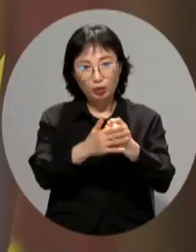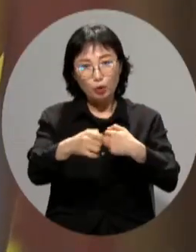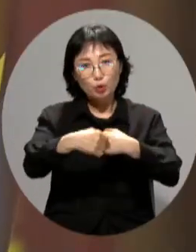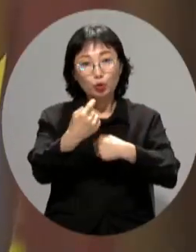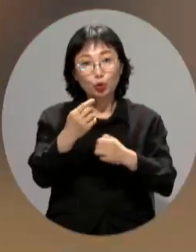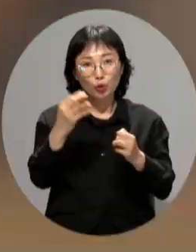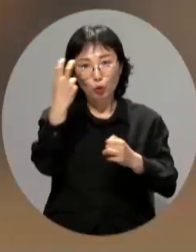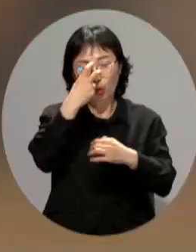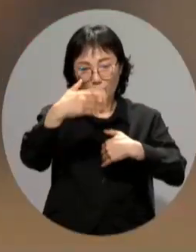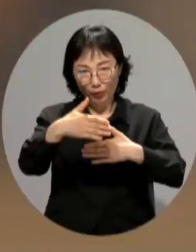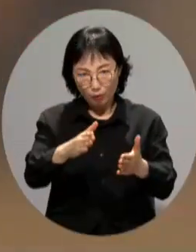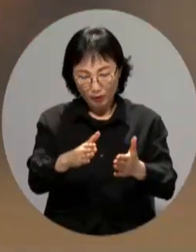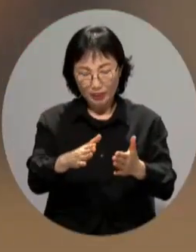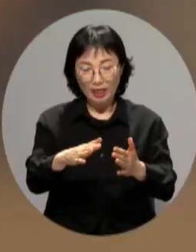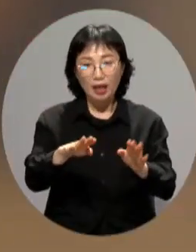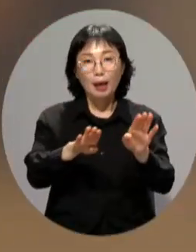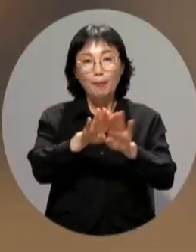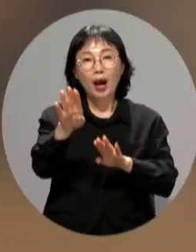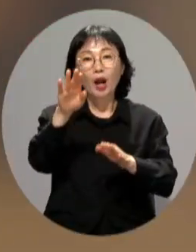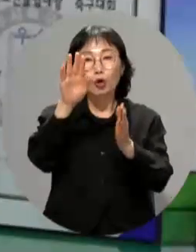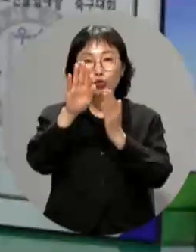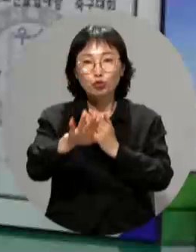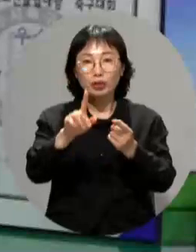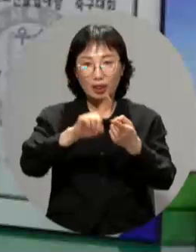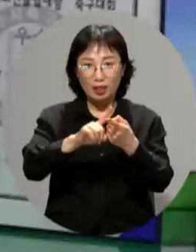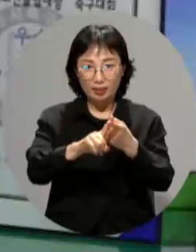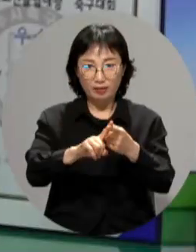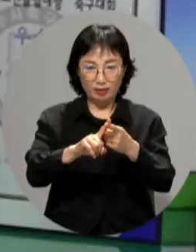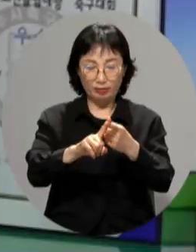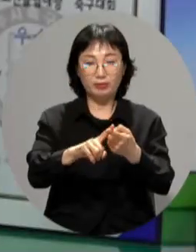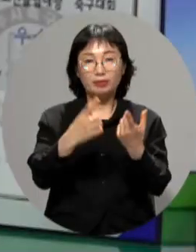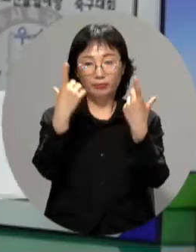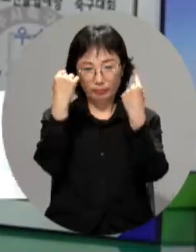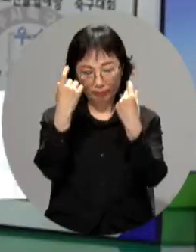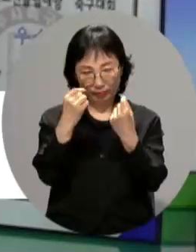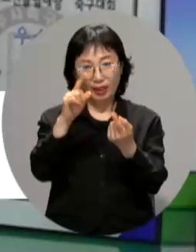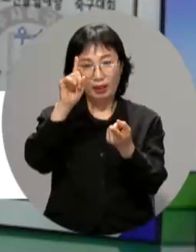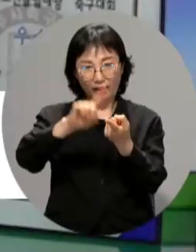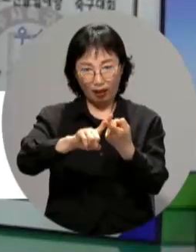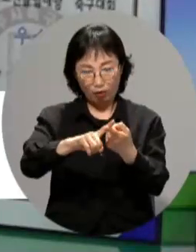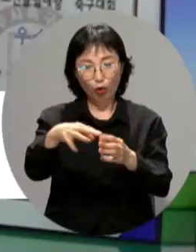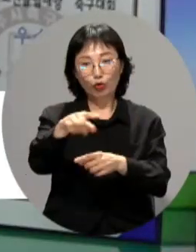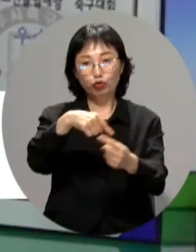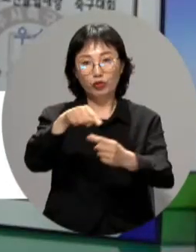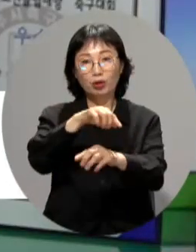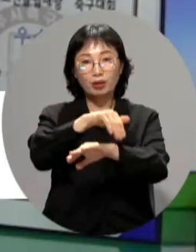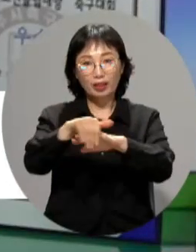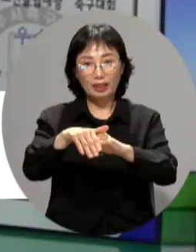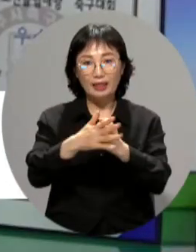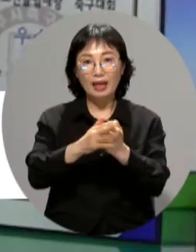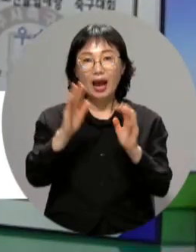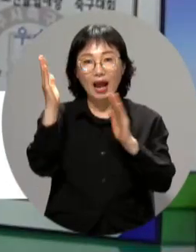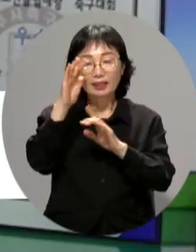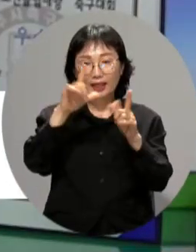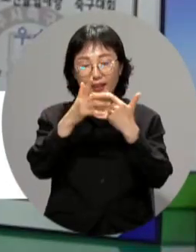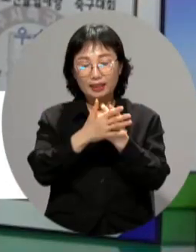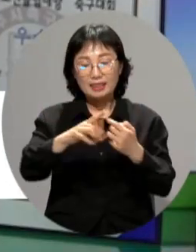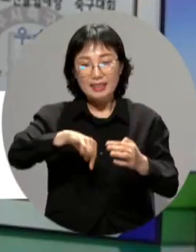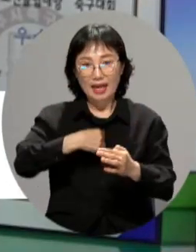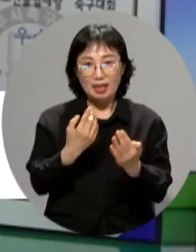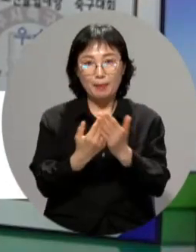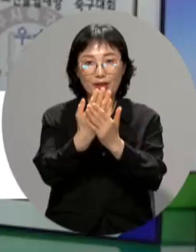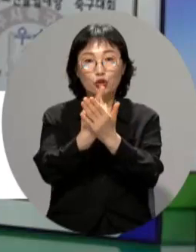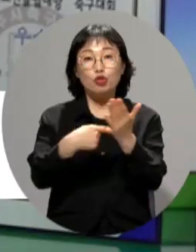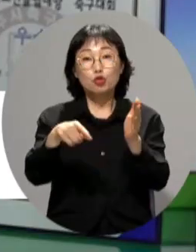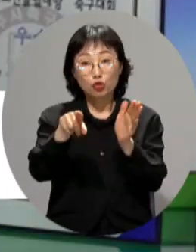후 학교는 정상적으로 운영됩니다. 학부모님께서 걱정 안 하셔도 아이들이 자기 개발을 계속할 수 있고